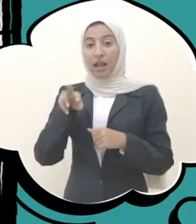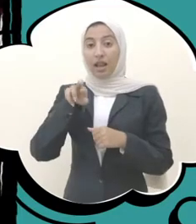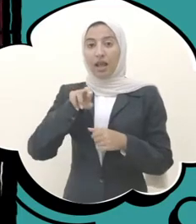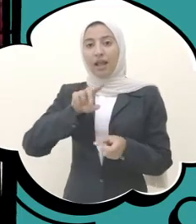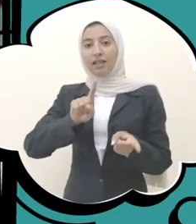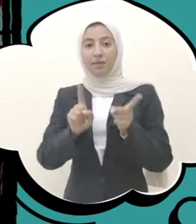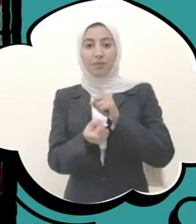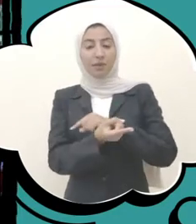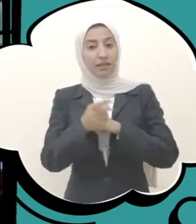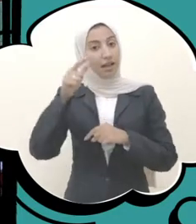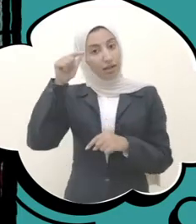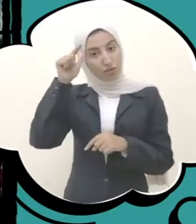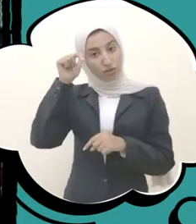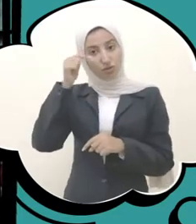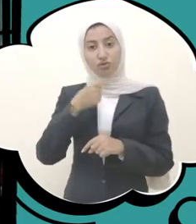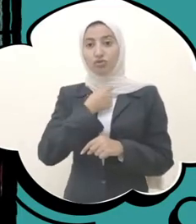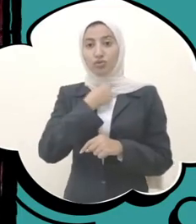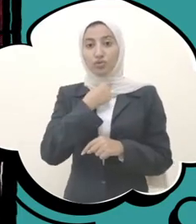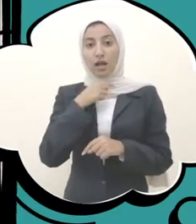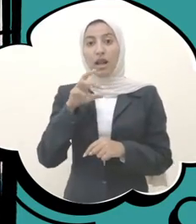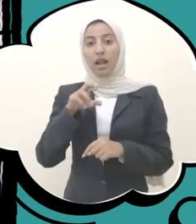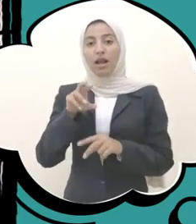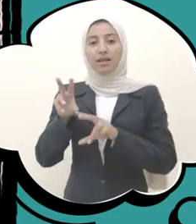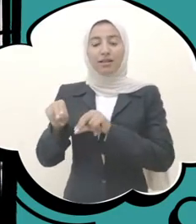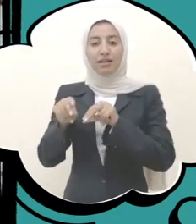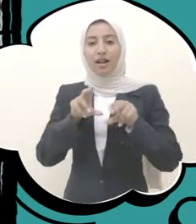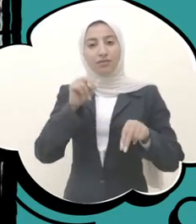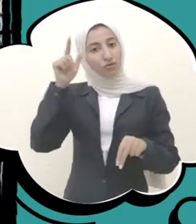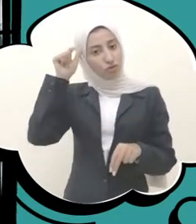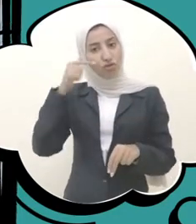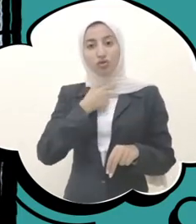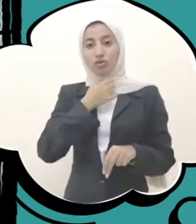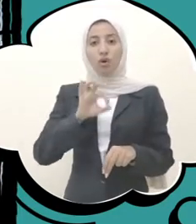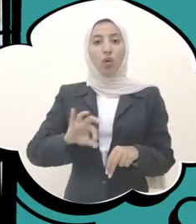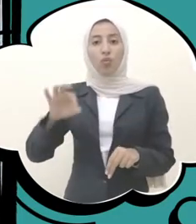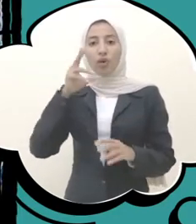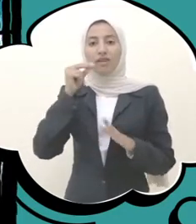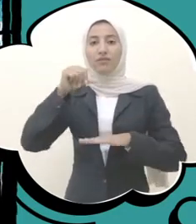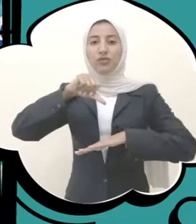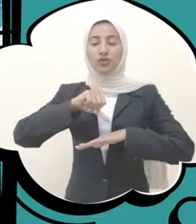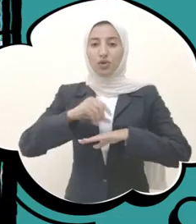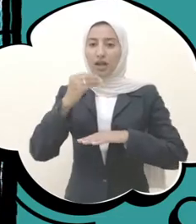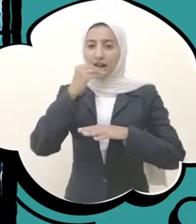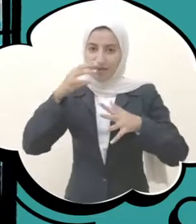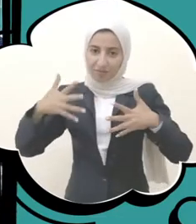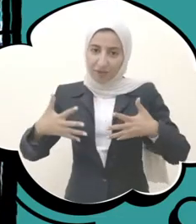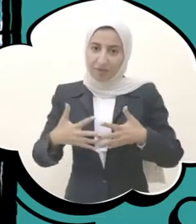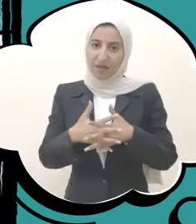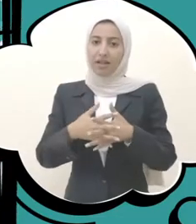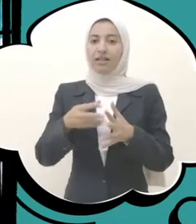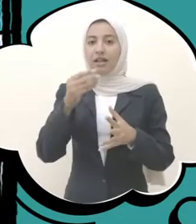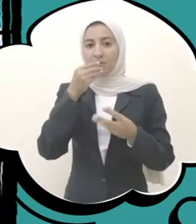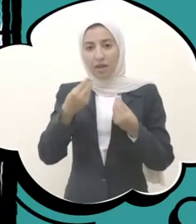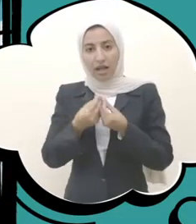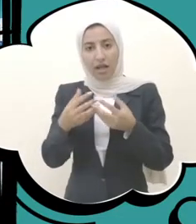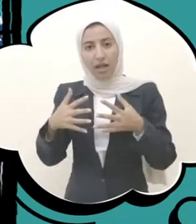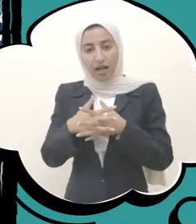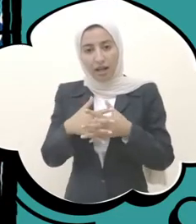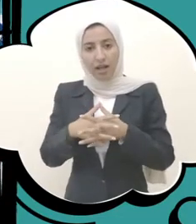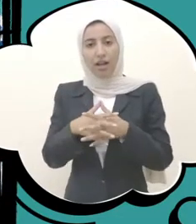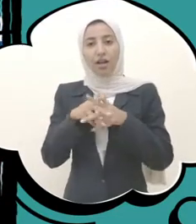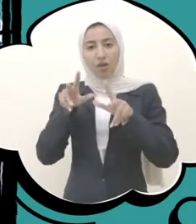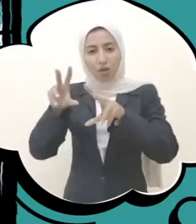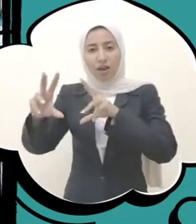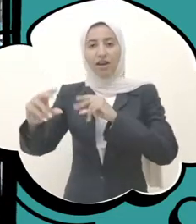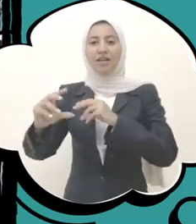الجمعة بالشام، وقت كنت أجتمع مع أهلي، نفطر مع أهلي، بتغدى مع أهلي، فصاروا هن عائلتي هون موجودة بألمانيا،